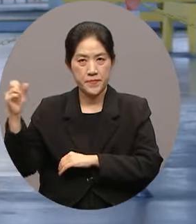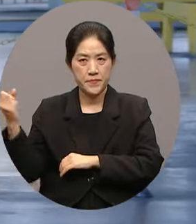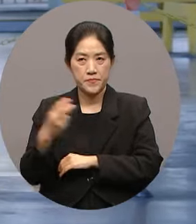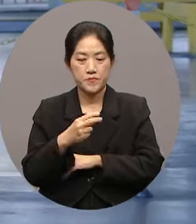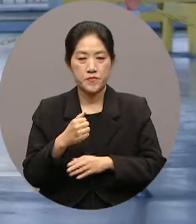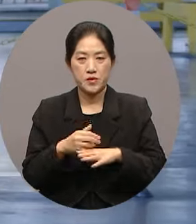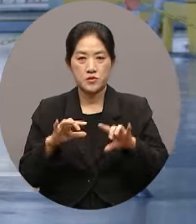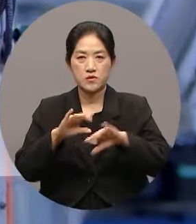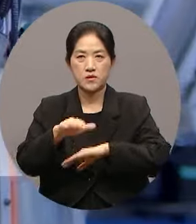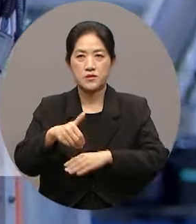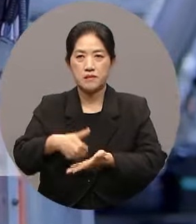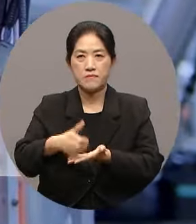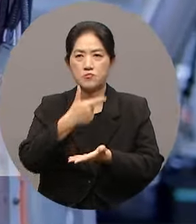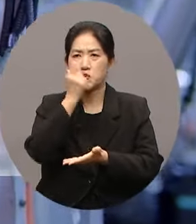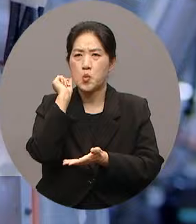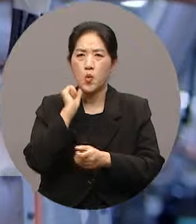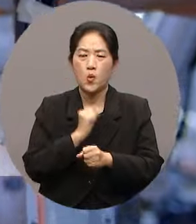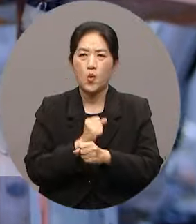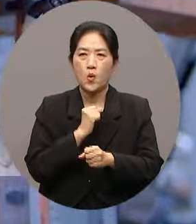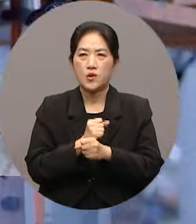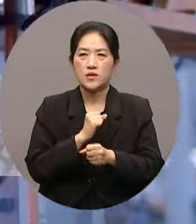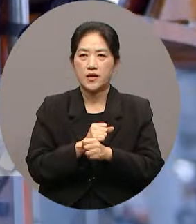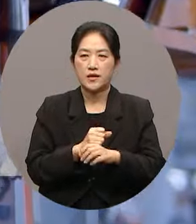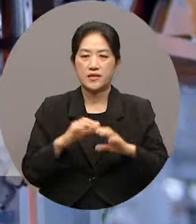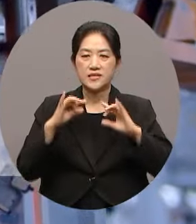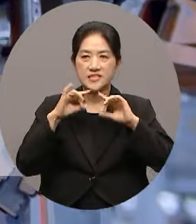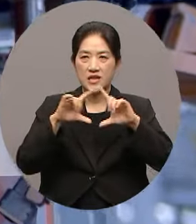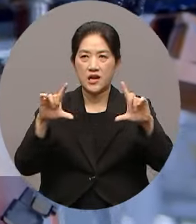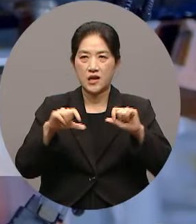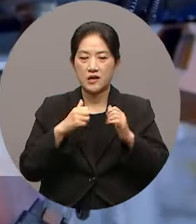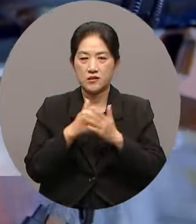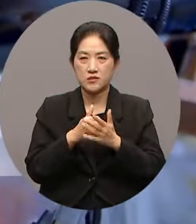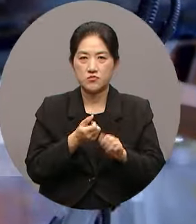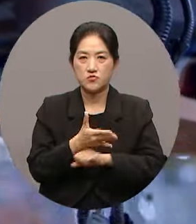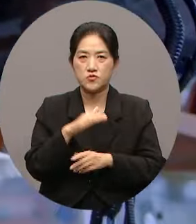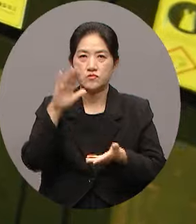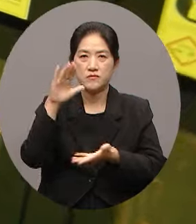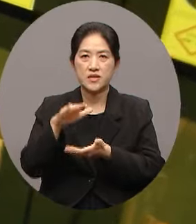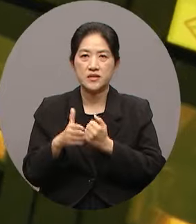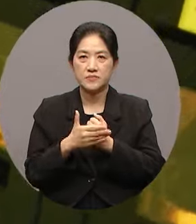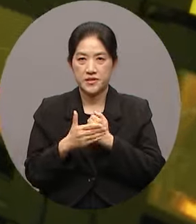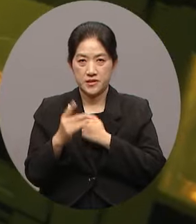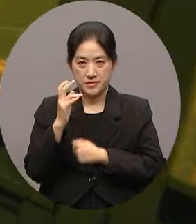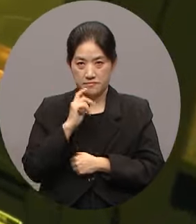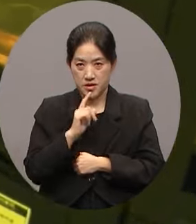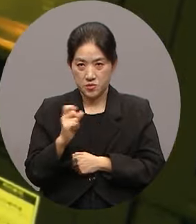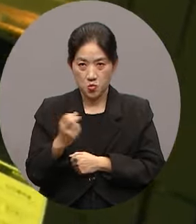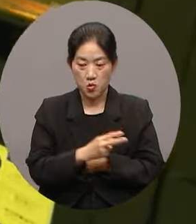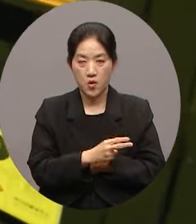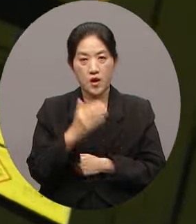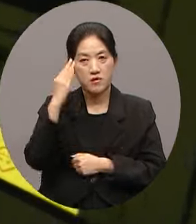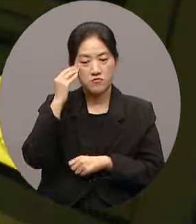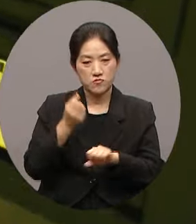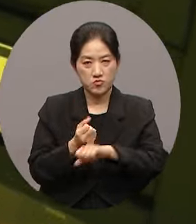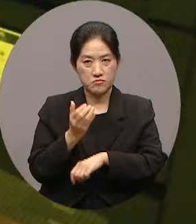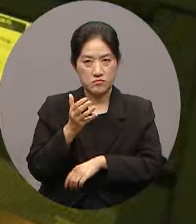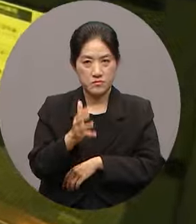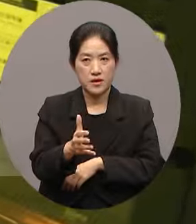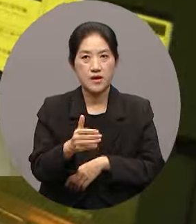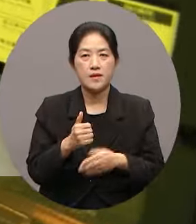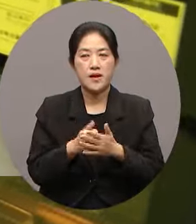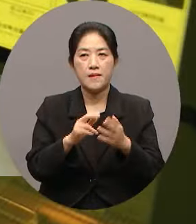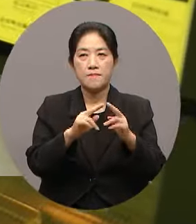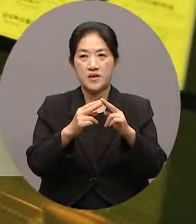수요 부진으로 인한 2차전지 소재 수출 감소 등이 영향을 미친 것으로 봤습니다. 여기에 우리 주력 수출 품목으로